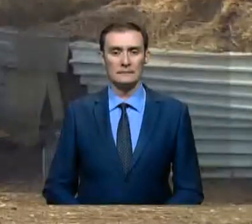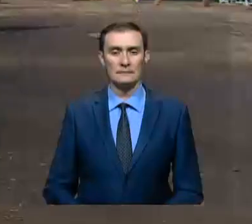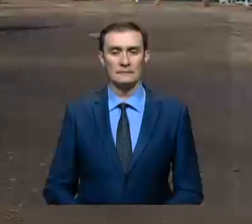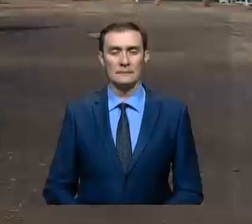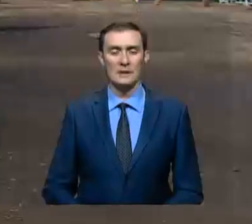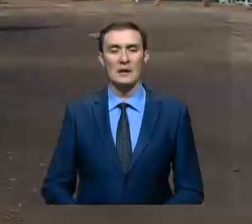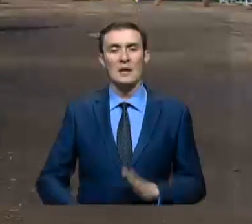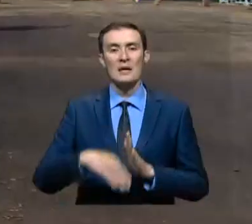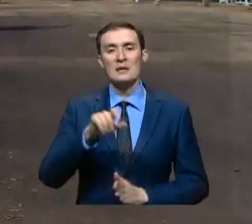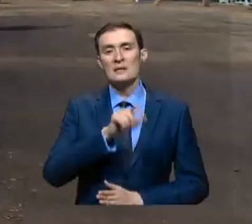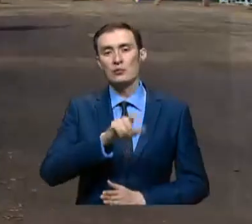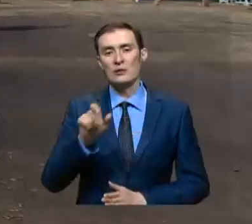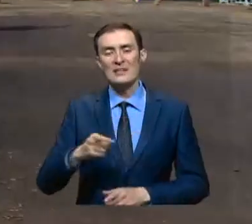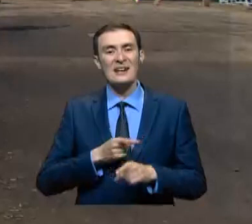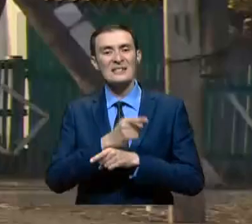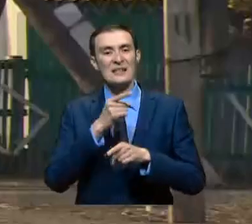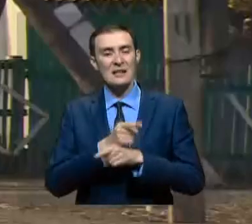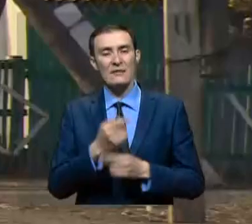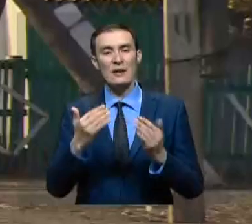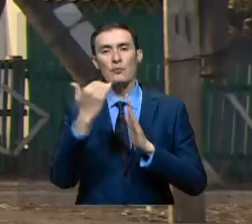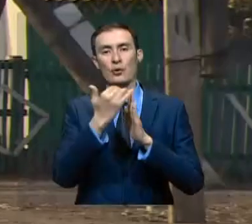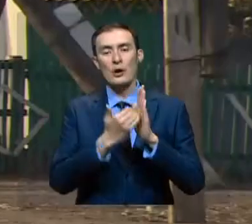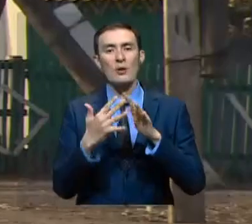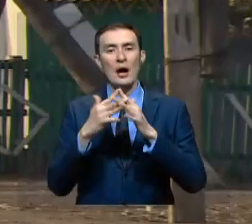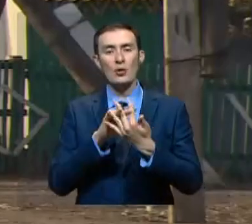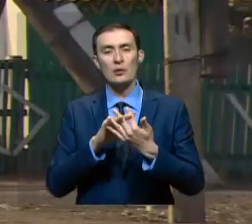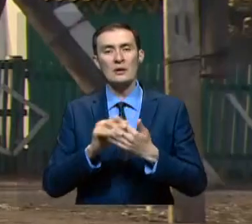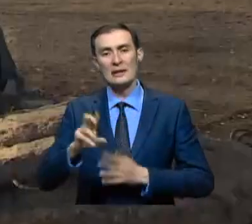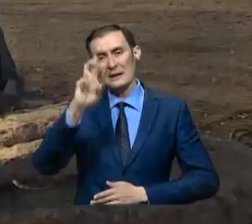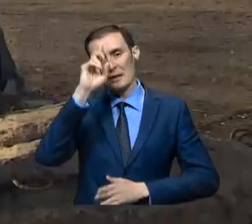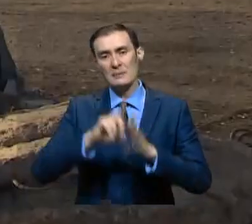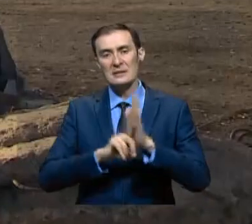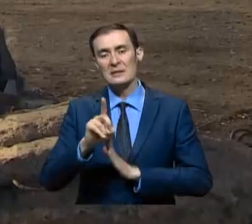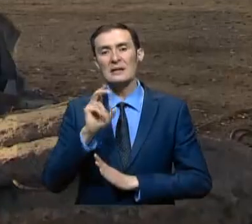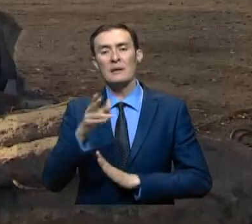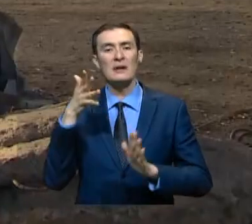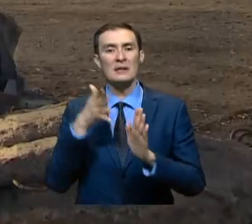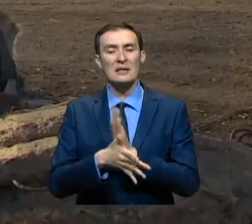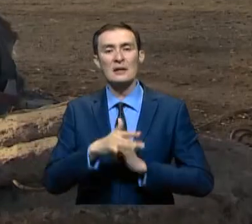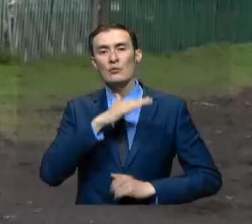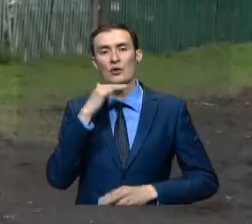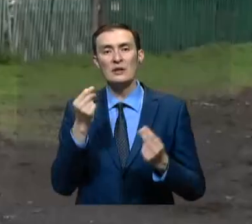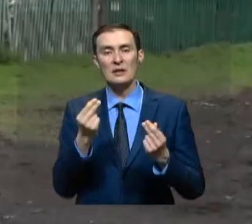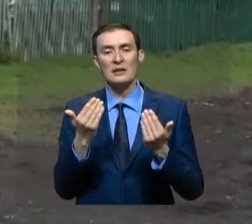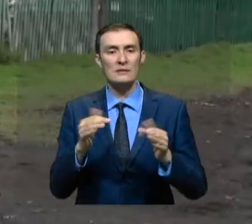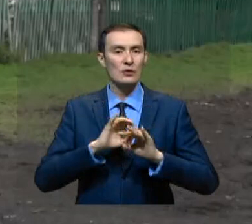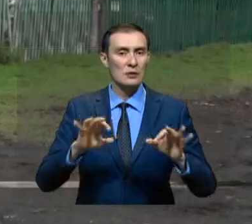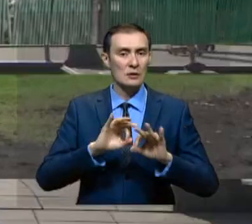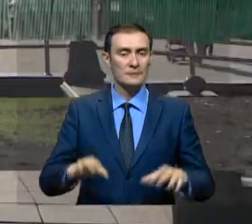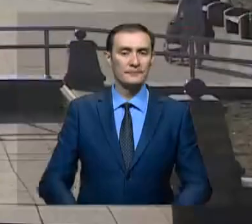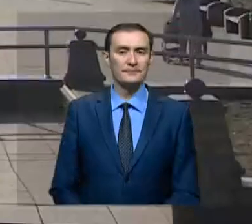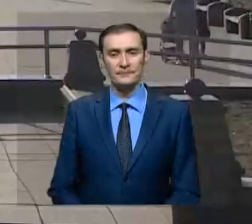Только ради статистики. Мажилисмены раскритиковали программу «Ауыл Елбесэгэ». Как тратили миллиарды, мы расскажем.